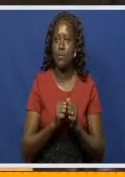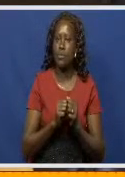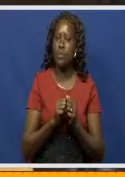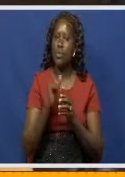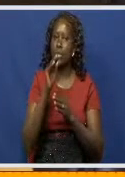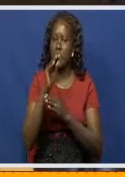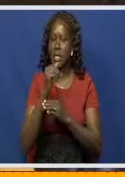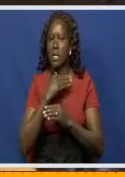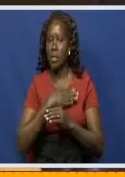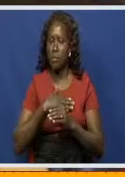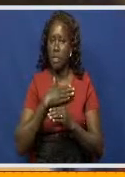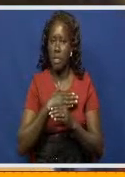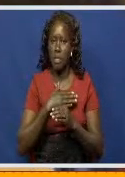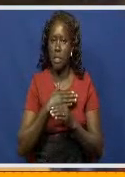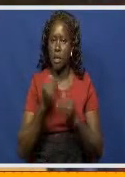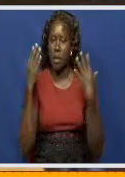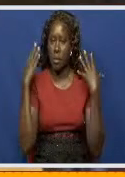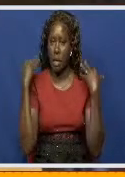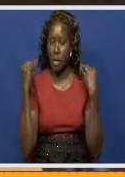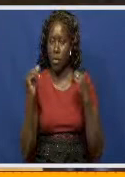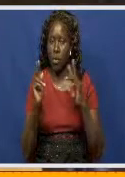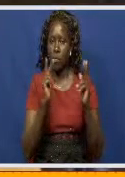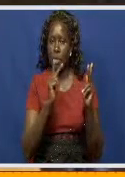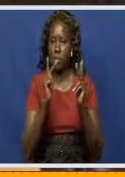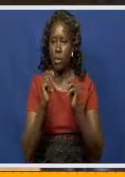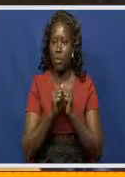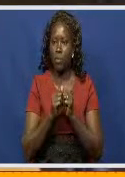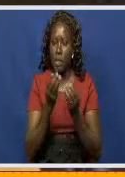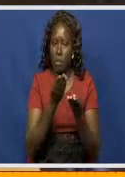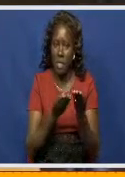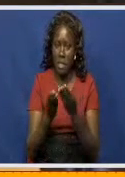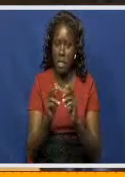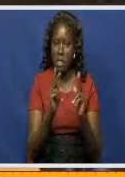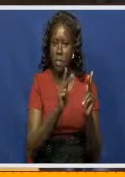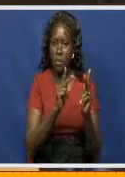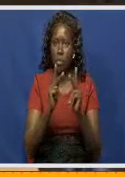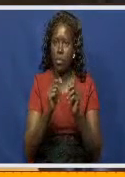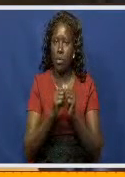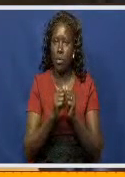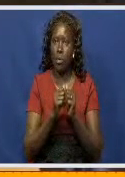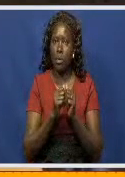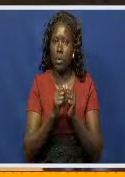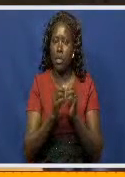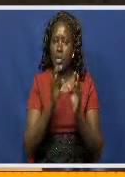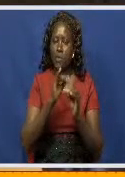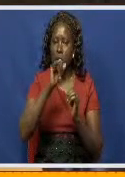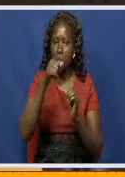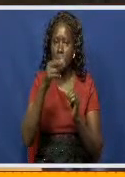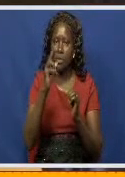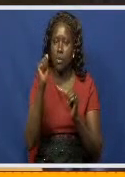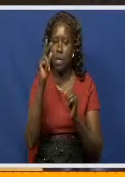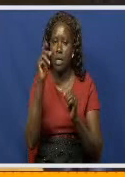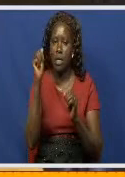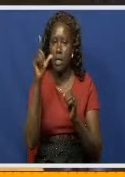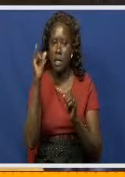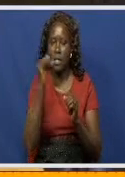tunaomba wananchi wa Meru na haswa wafanye biashara wadogo dogo uwe ni jua kari, uwe ni duka,